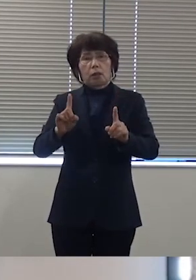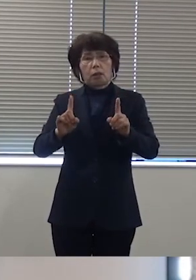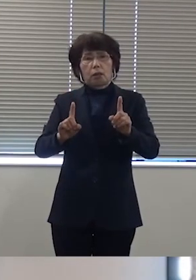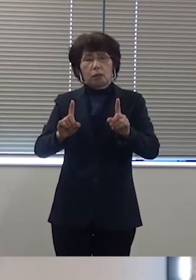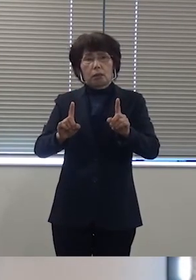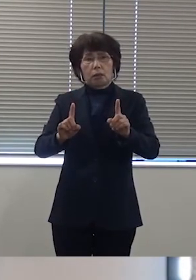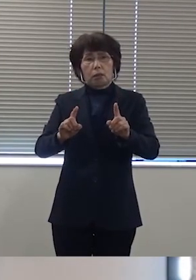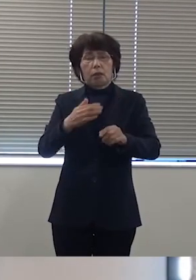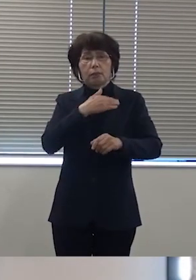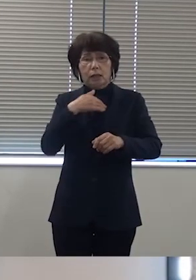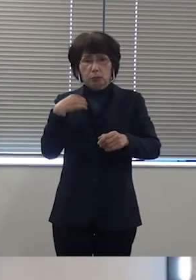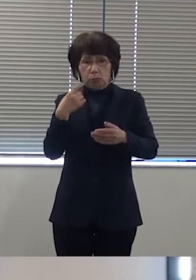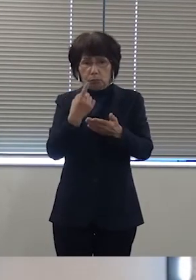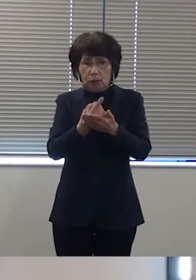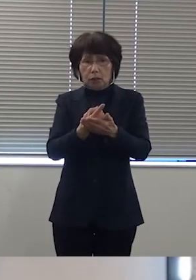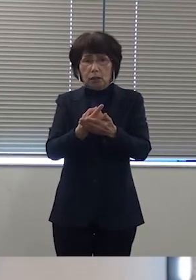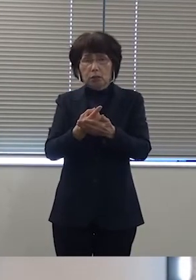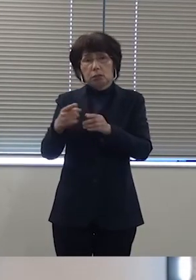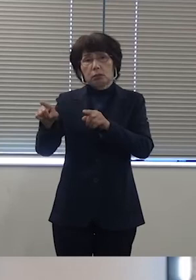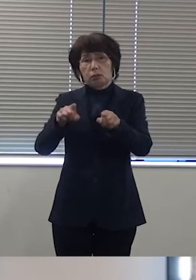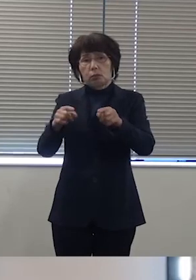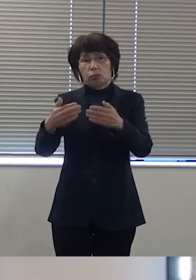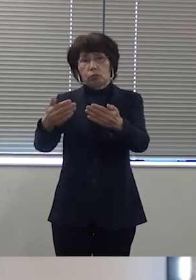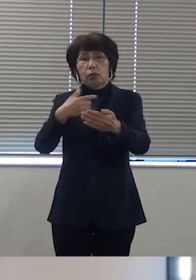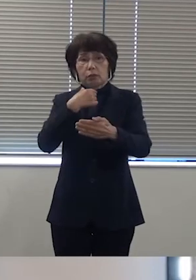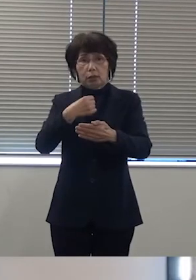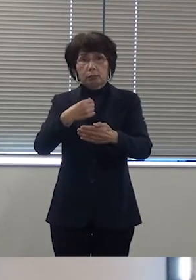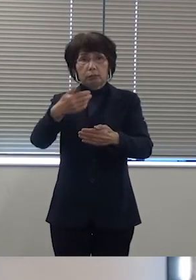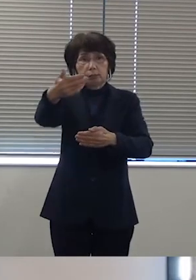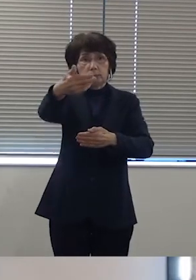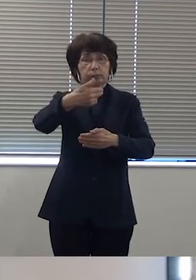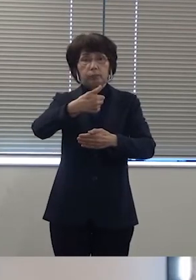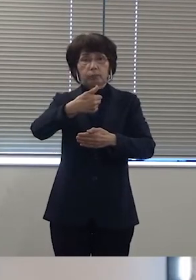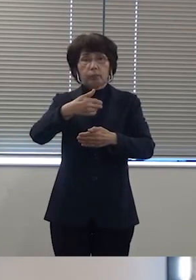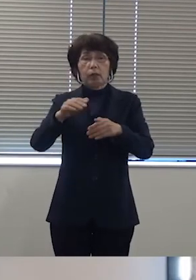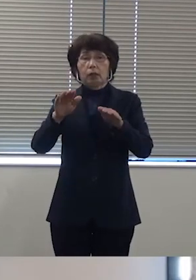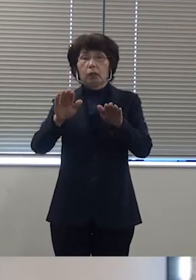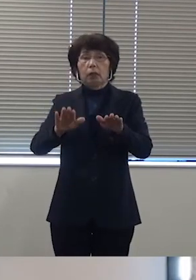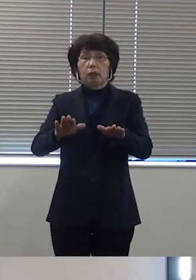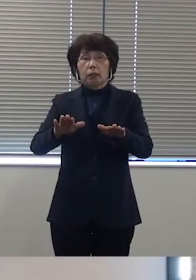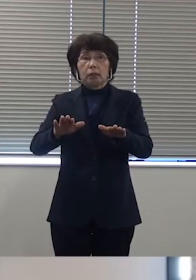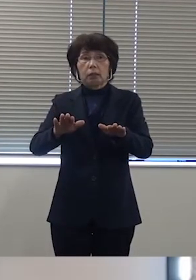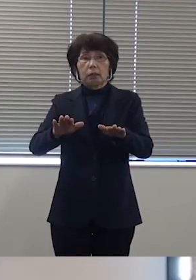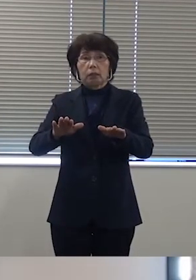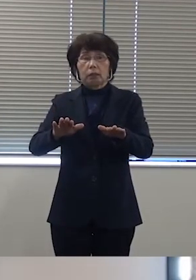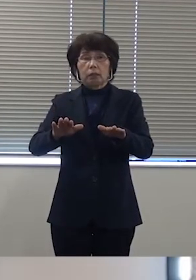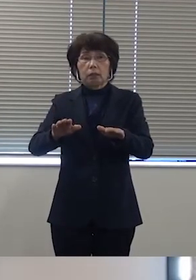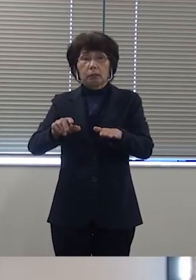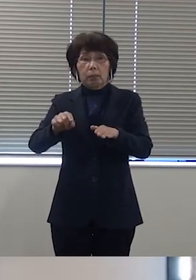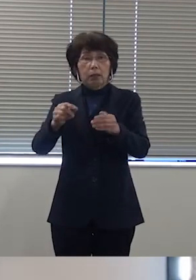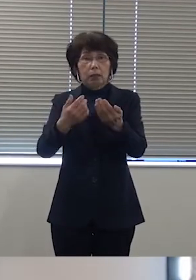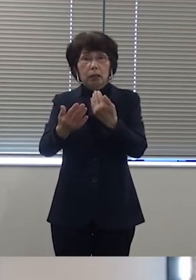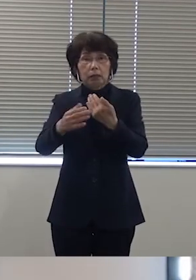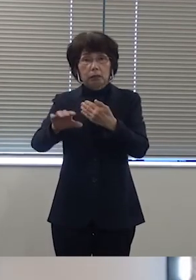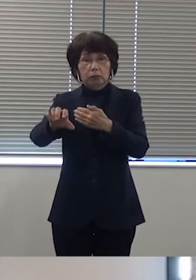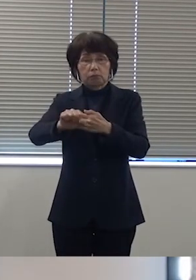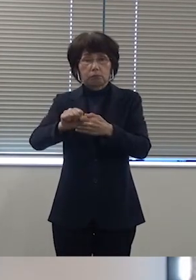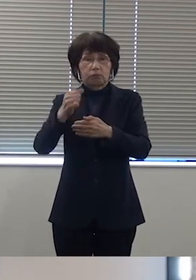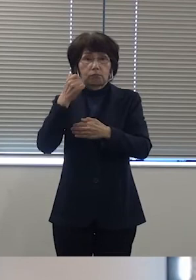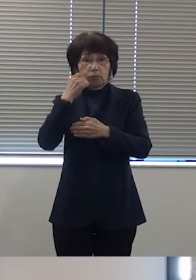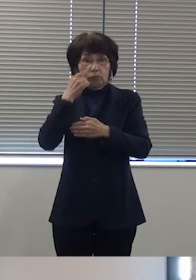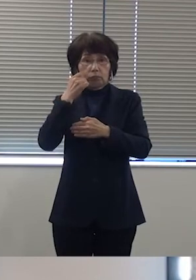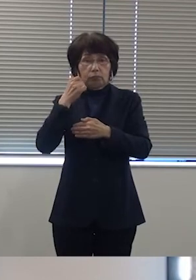ですか。 はい、今は確保されていません。ただ、こちらの方におきまして、別の水路、北側に水路としては確保しています